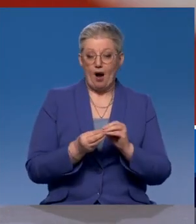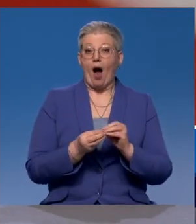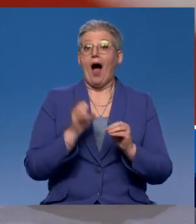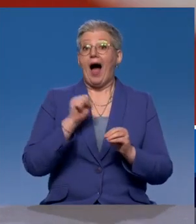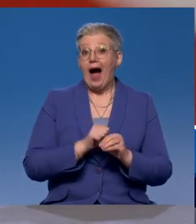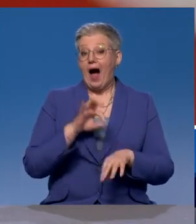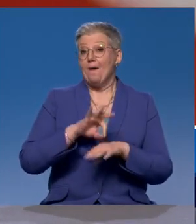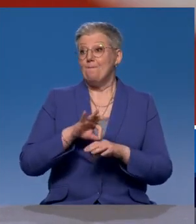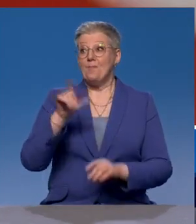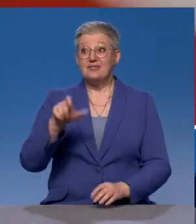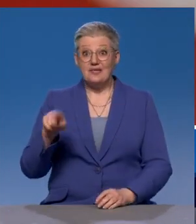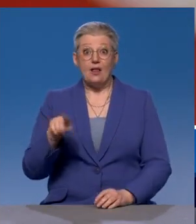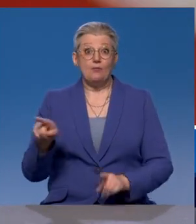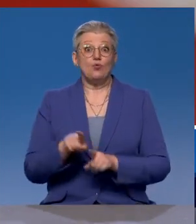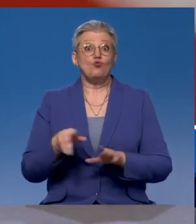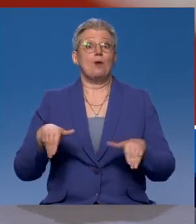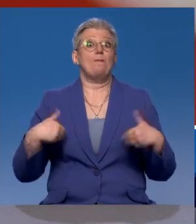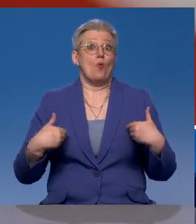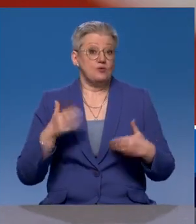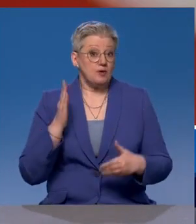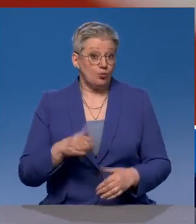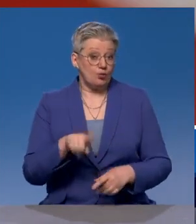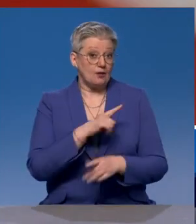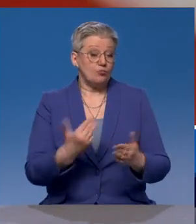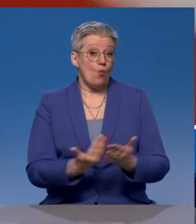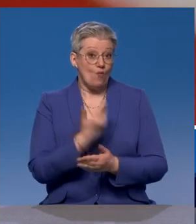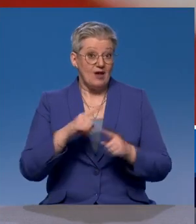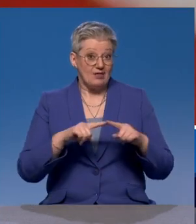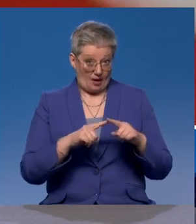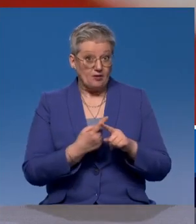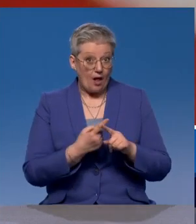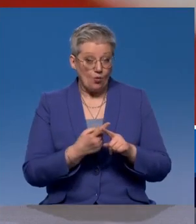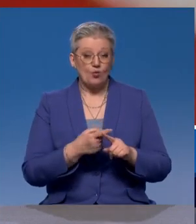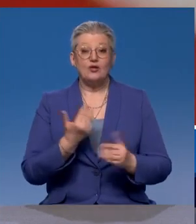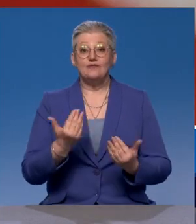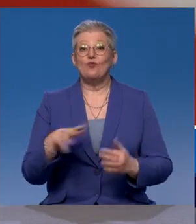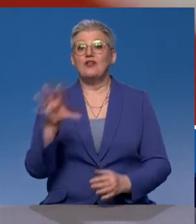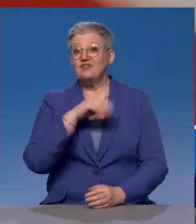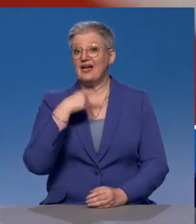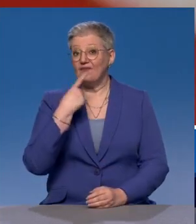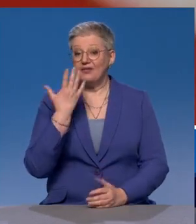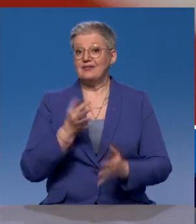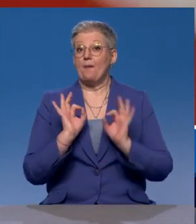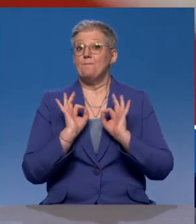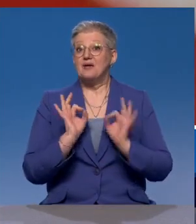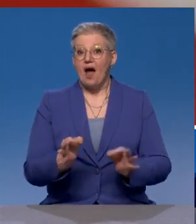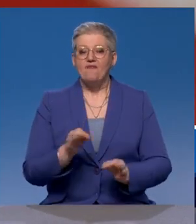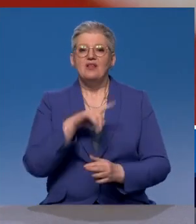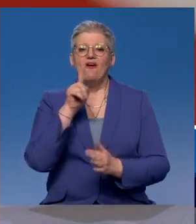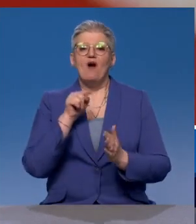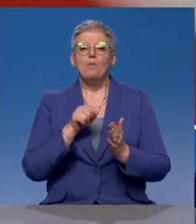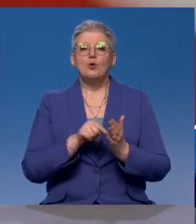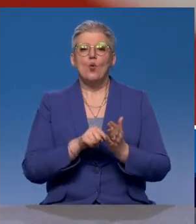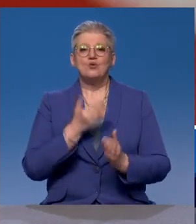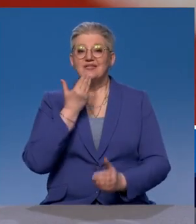здесь тоже есть польза будет от этих новых технологий. Вот сегодня уже все говорят, что если правильно задать вопрос хорошо обученной